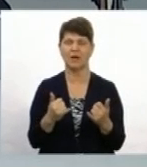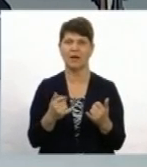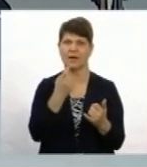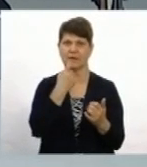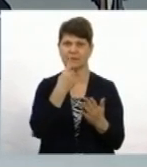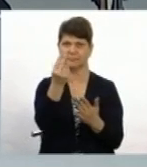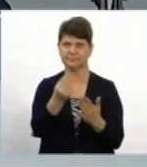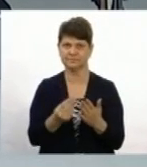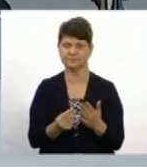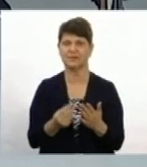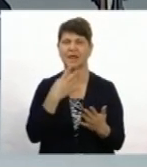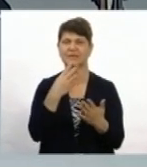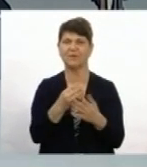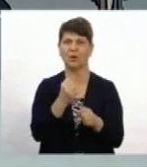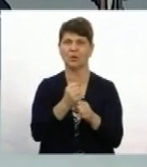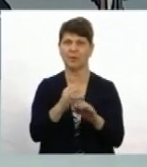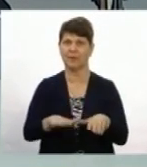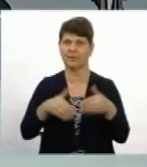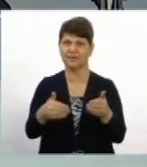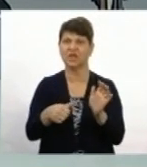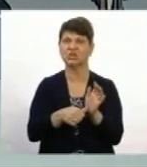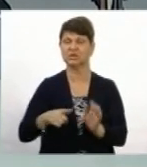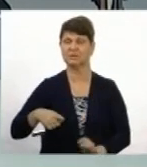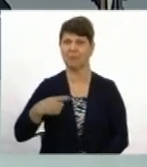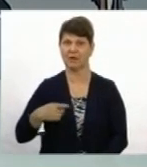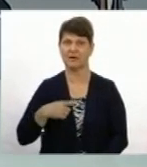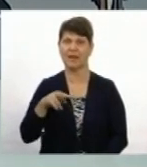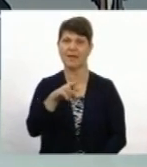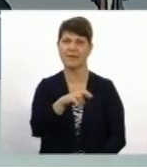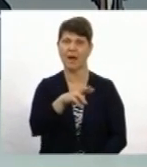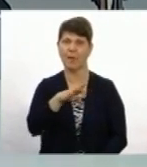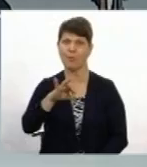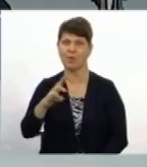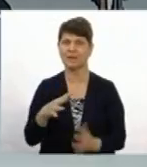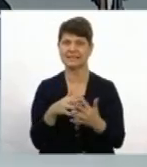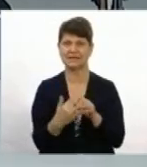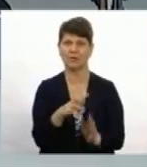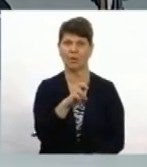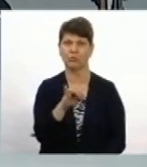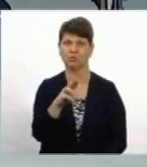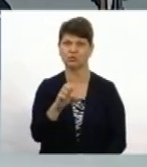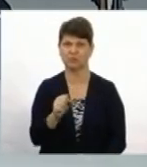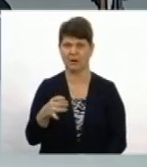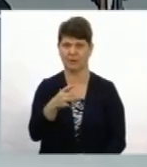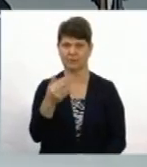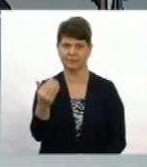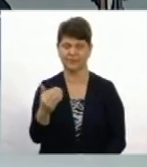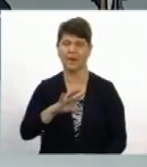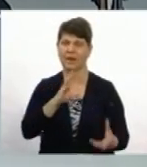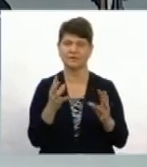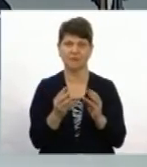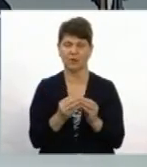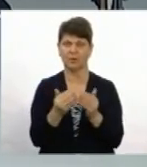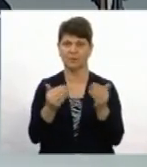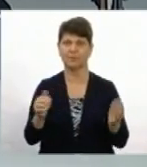писанки». На ній свої доробки представили 6 майстринь з міста Ямпеля та села Буша одноіменного району. Загалом в експозиції